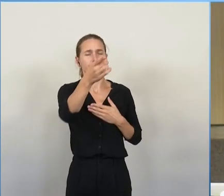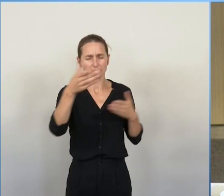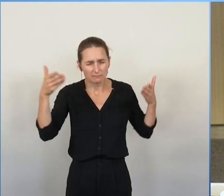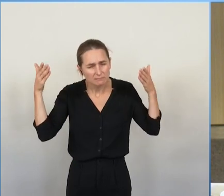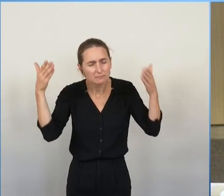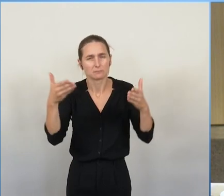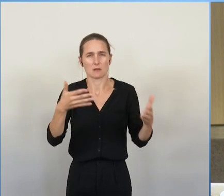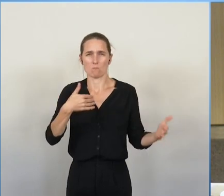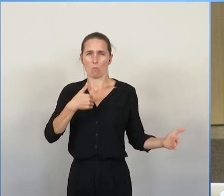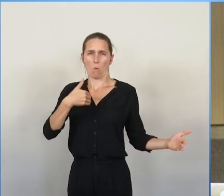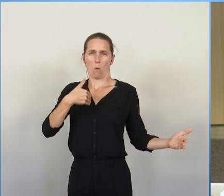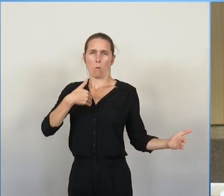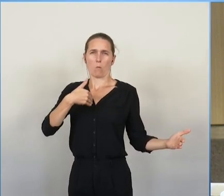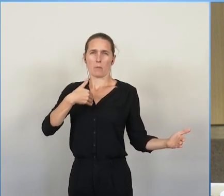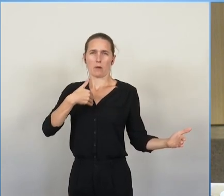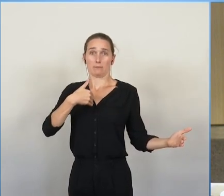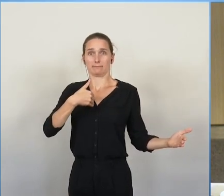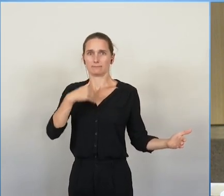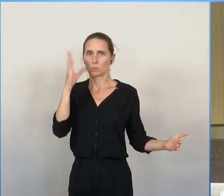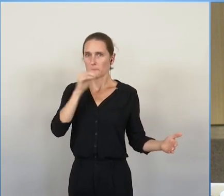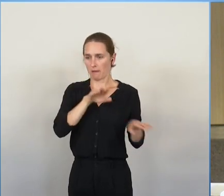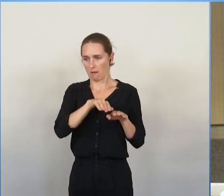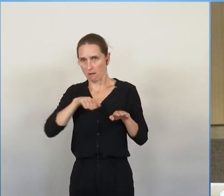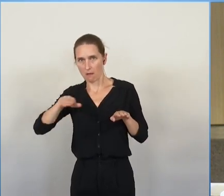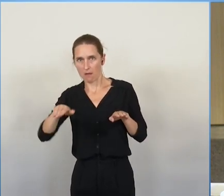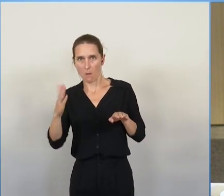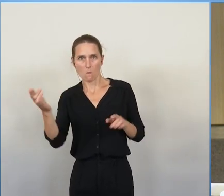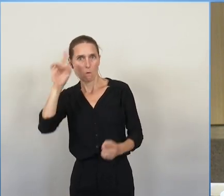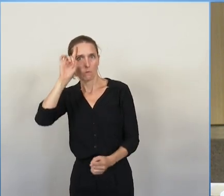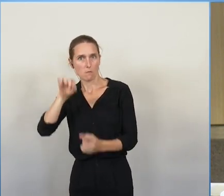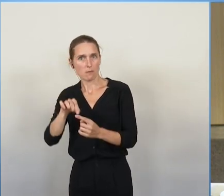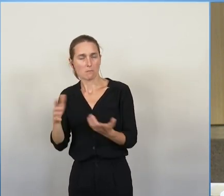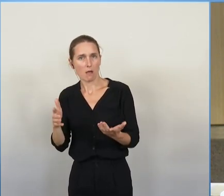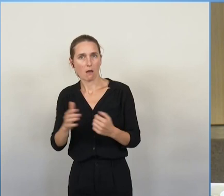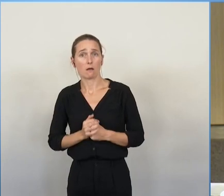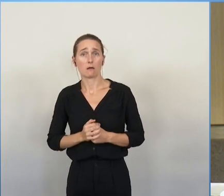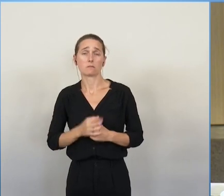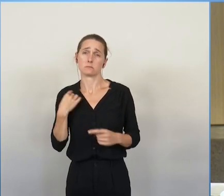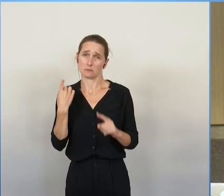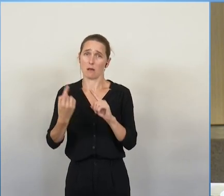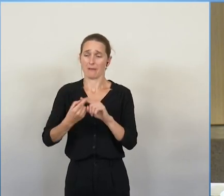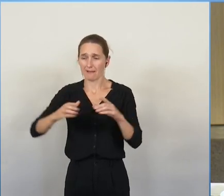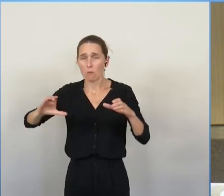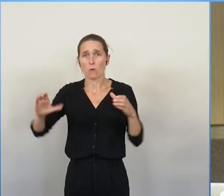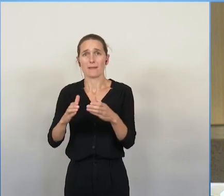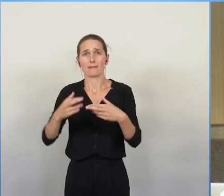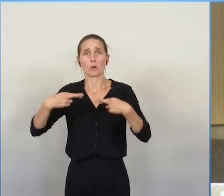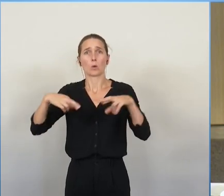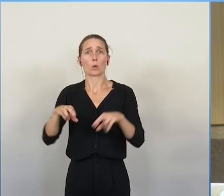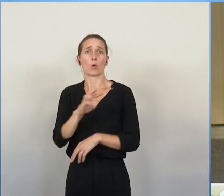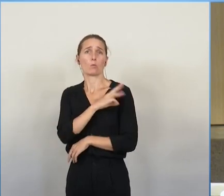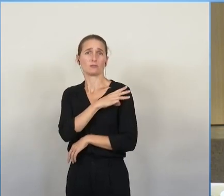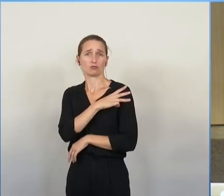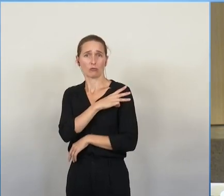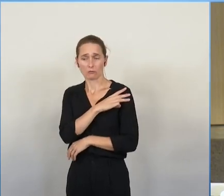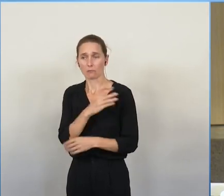il y a quelques autres sujets dois-je rappeler que le collectif de la rue Washington attend toujours une réponse pour ce